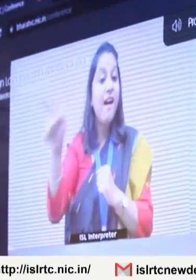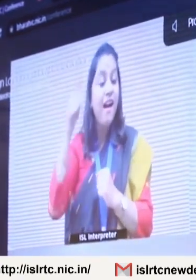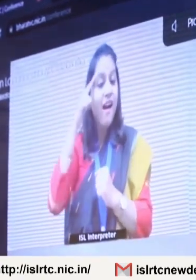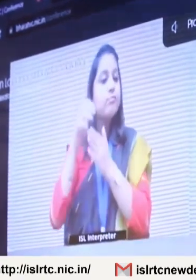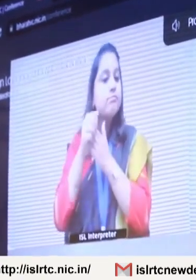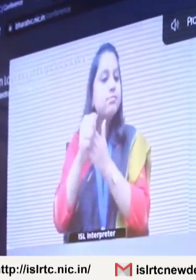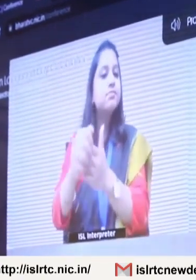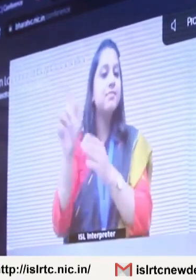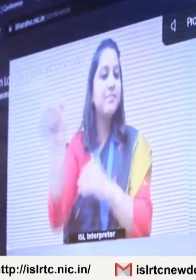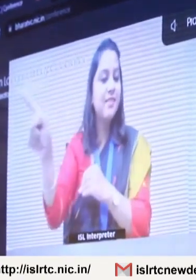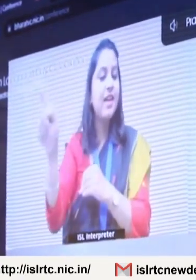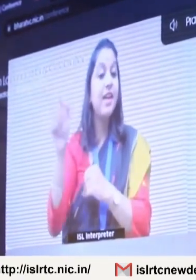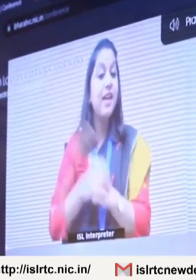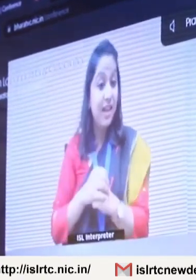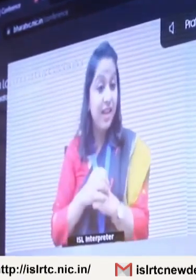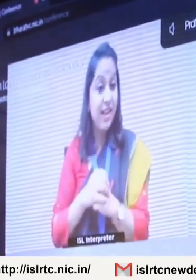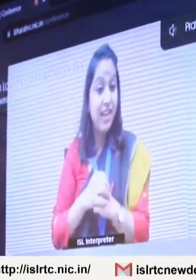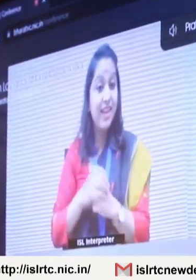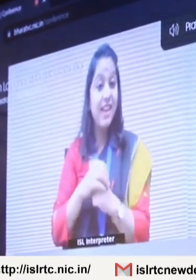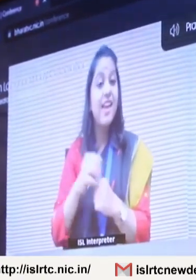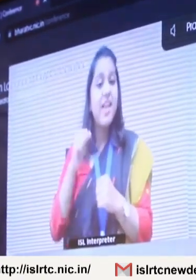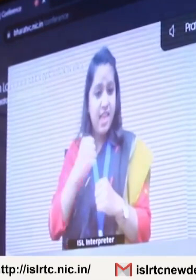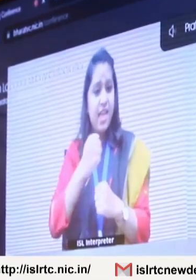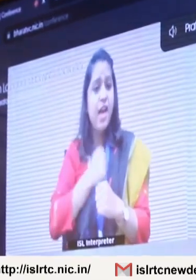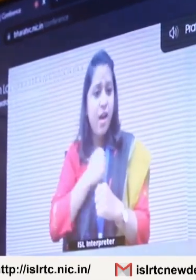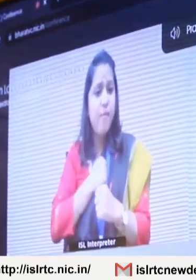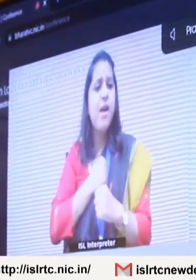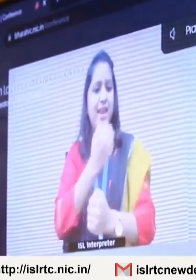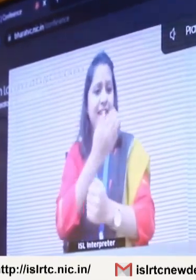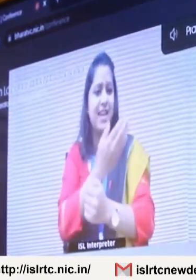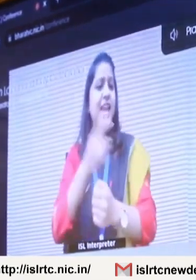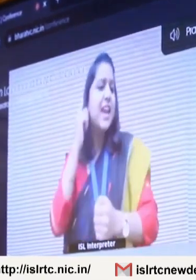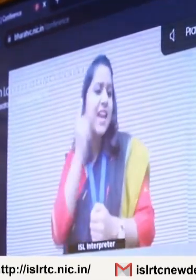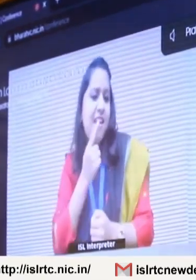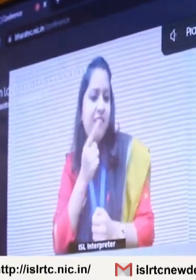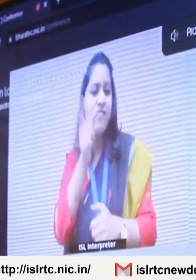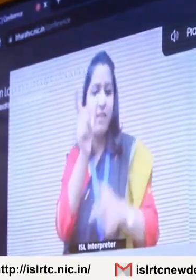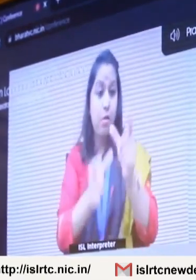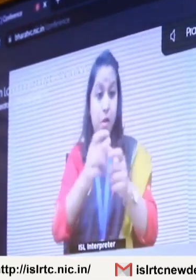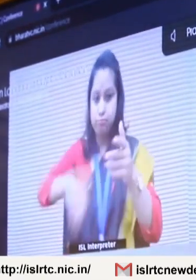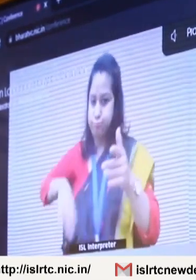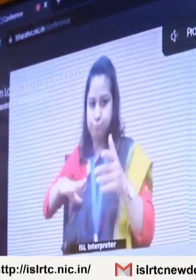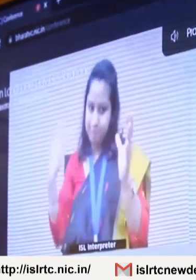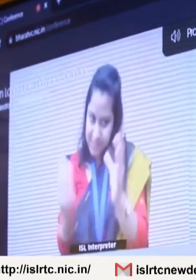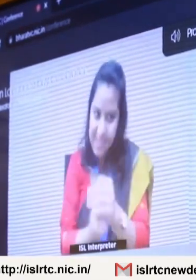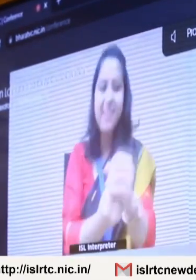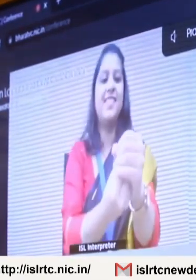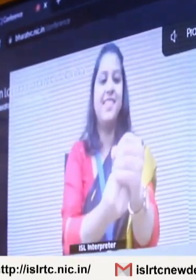में हमारी श्रवण बाधित भाई बहन भी पीछे न रहे, इसके